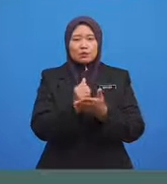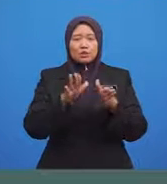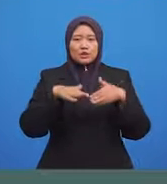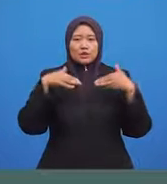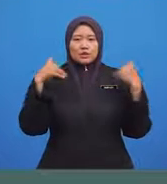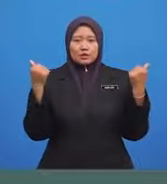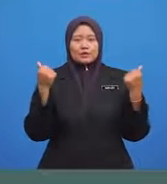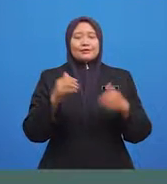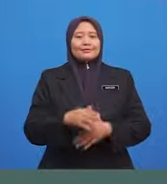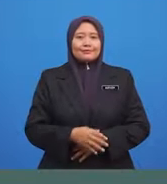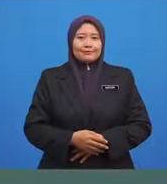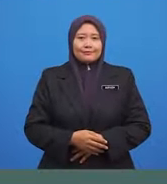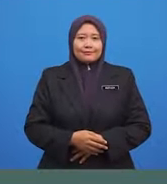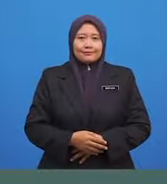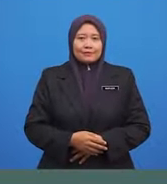dan sejahtera.